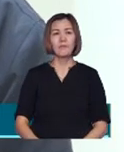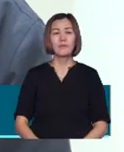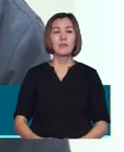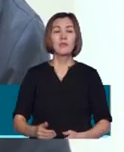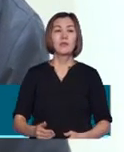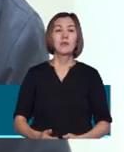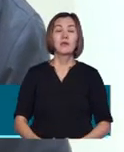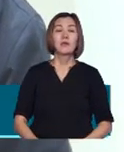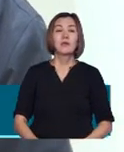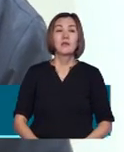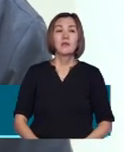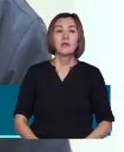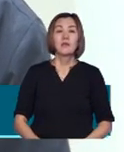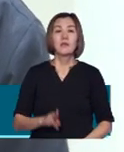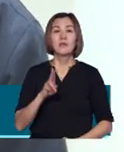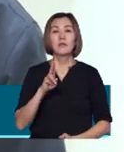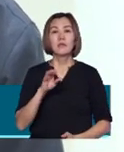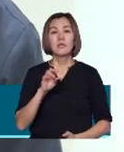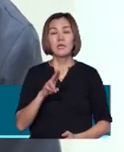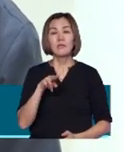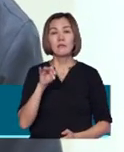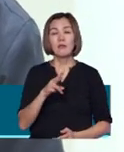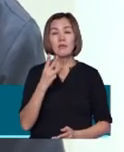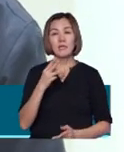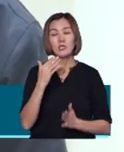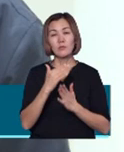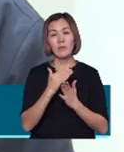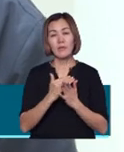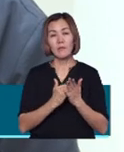мына кендала программамен, екінші программамен